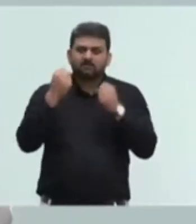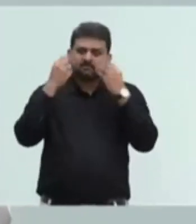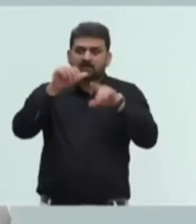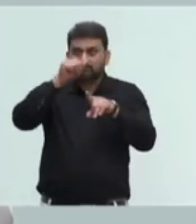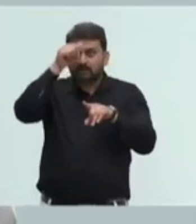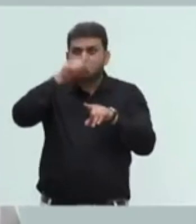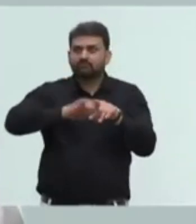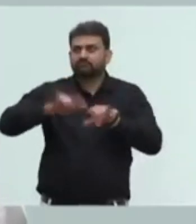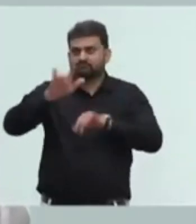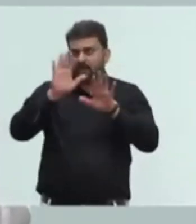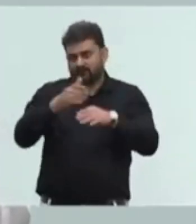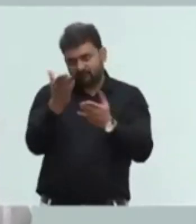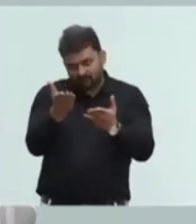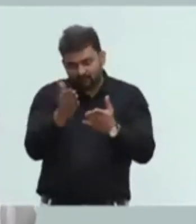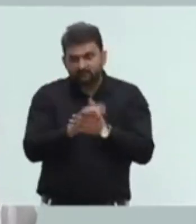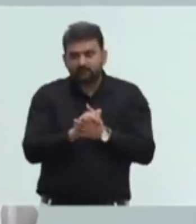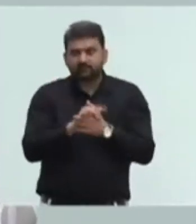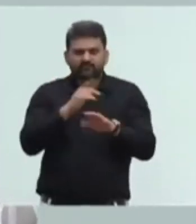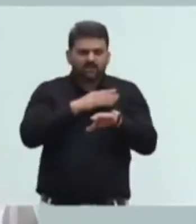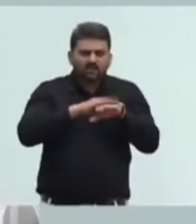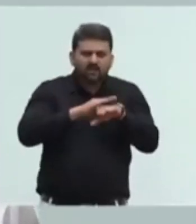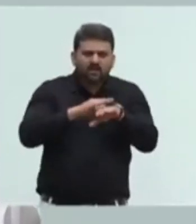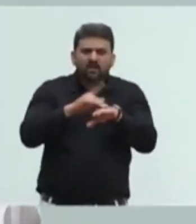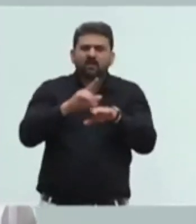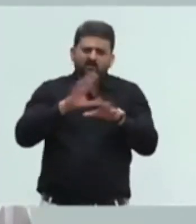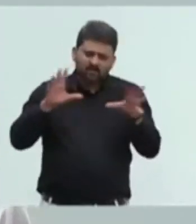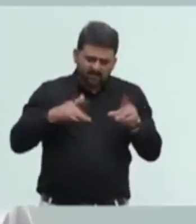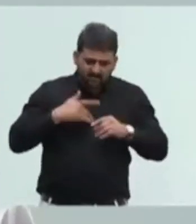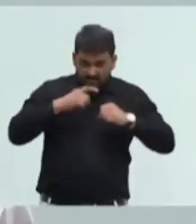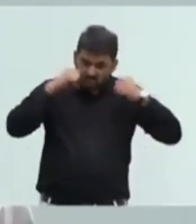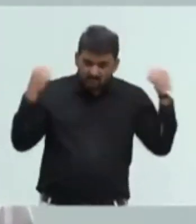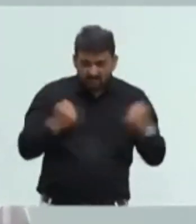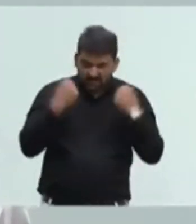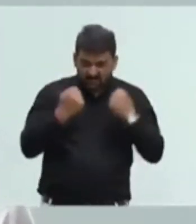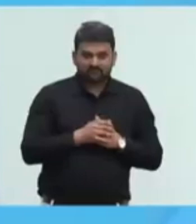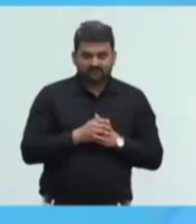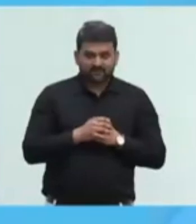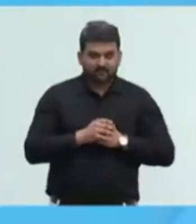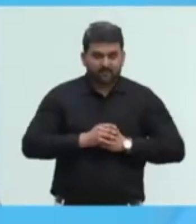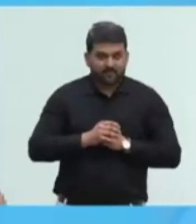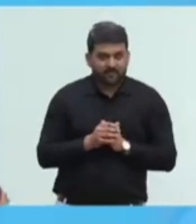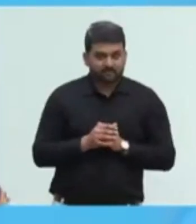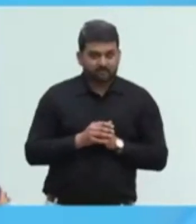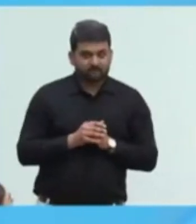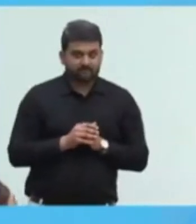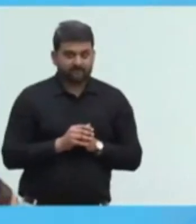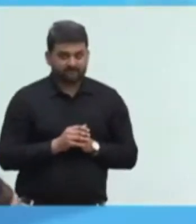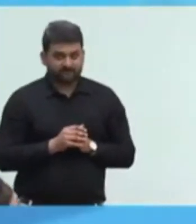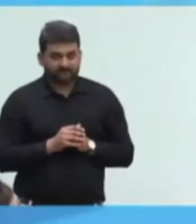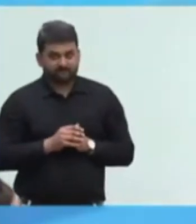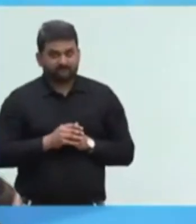देश का नाम ऊंचा किया इस चीजों को आत्मसात करने में आपको मेहनत कितनी पढ़ती थी थे अमिताब पर